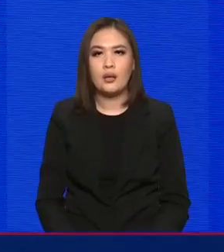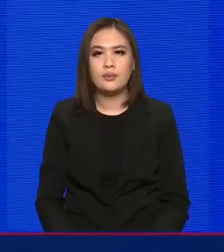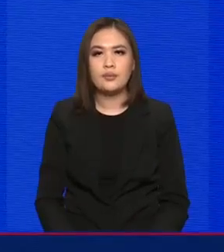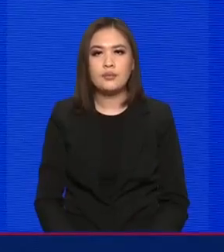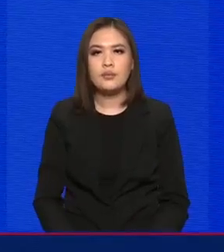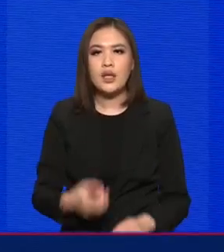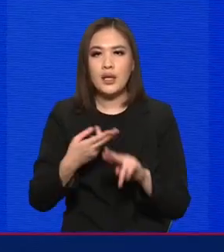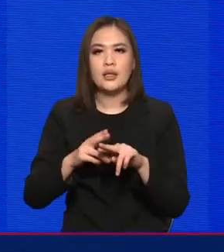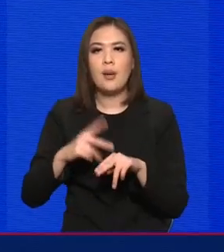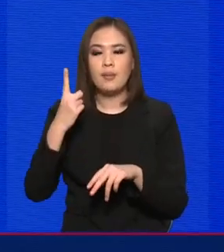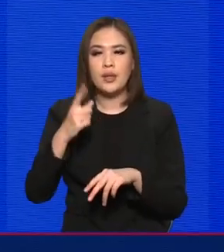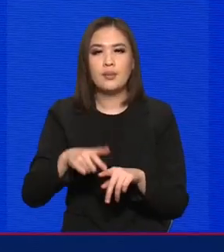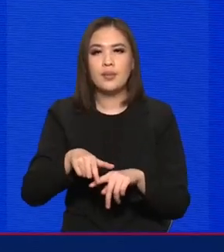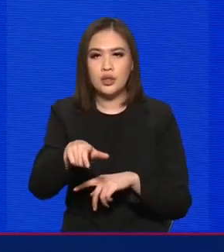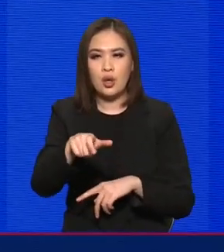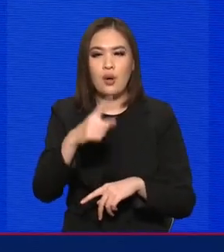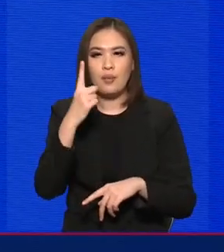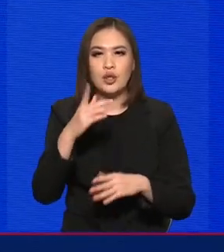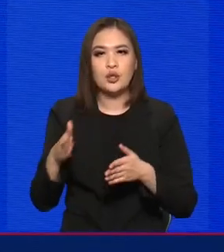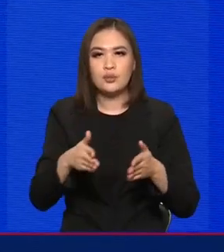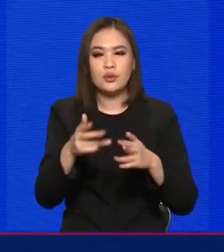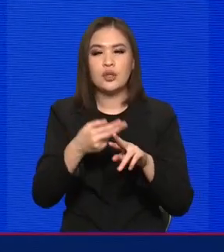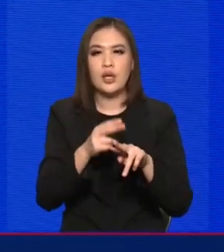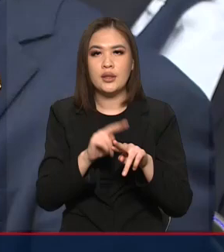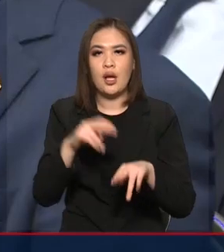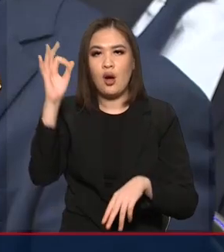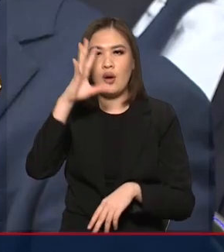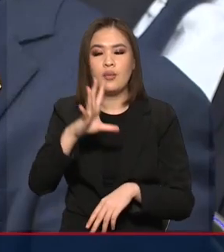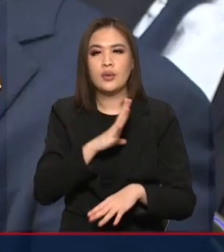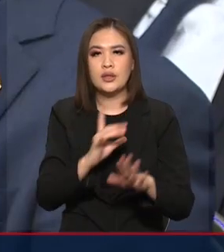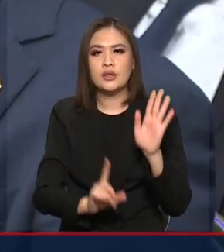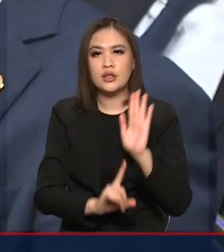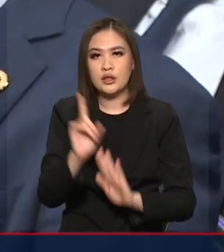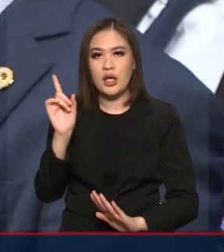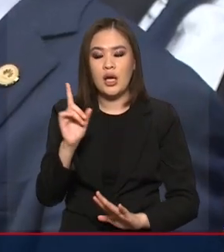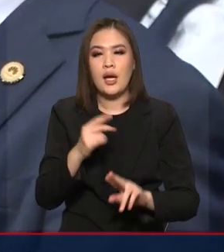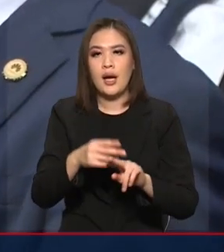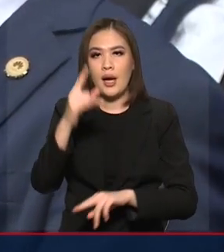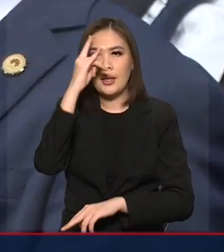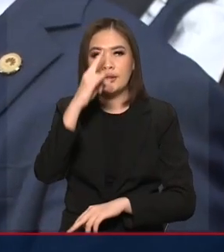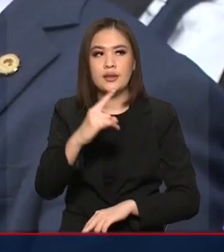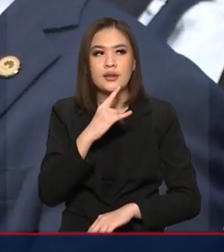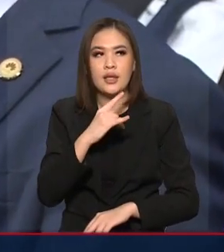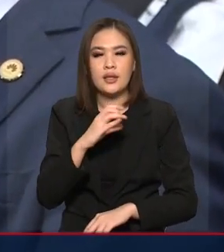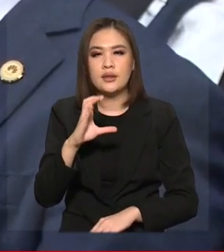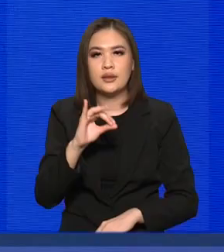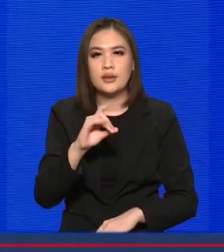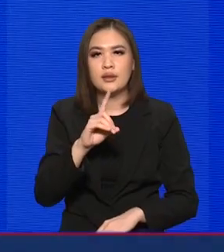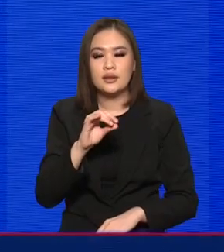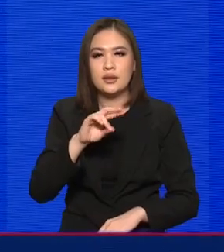бір жол жаһандық бастамасы бойынша іске қосылған жоба. Қазақстан Си Цзиньпин